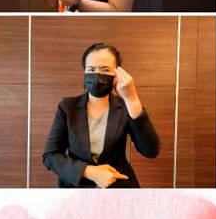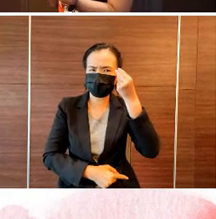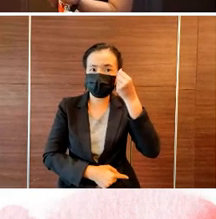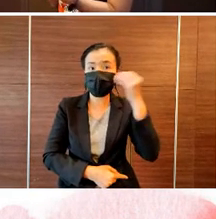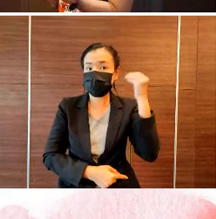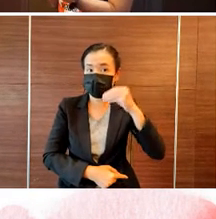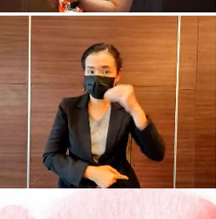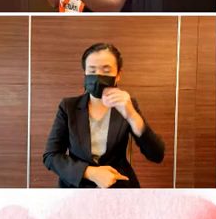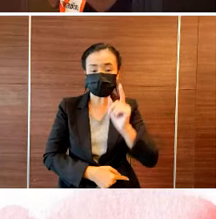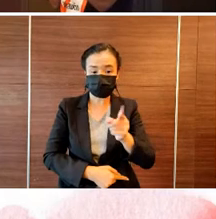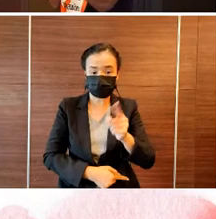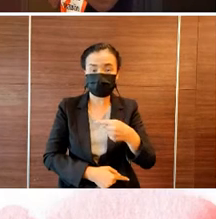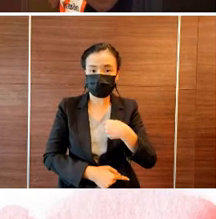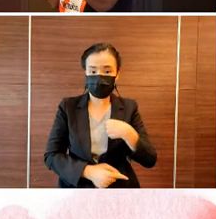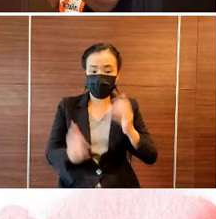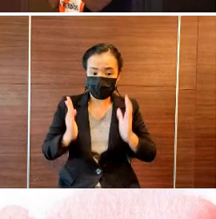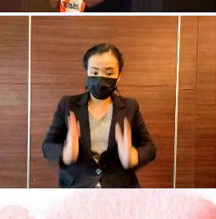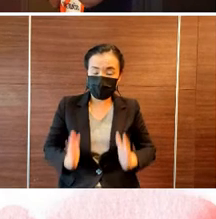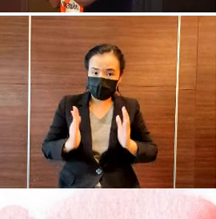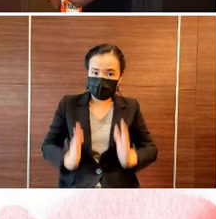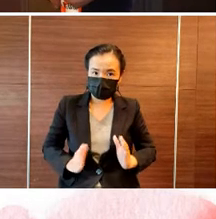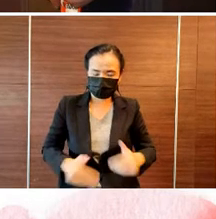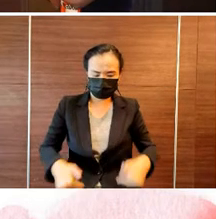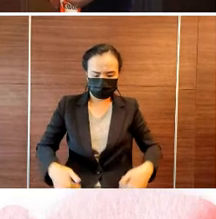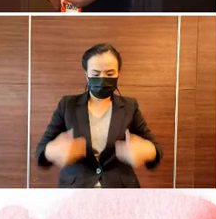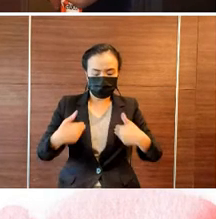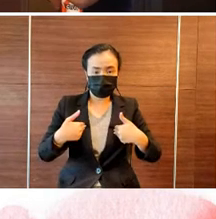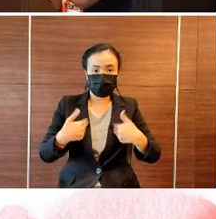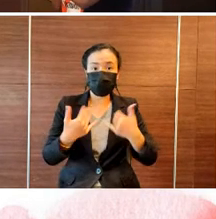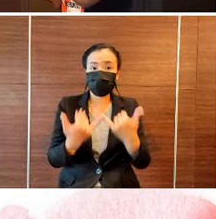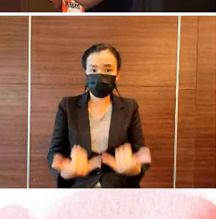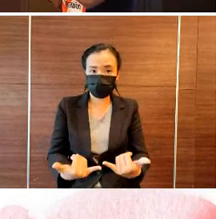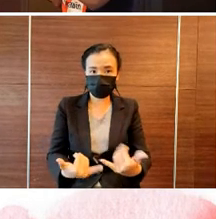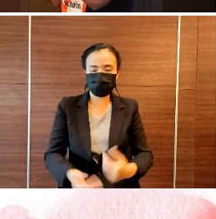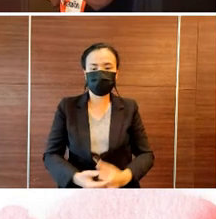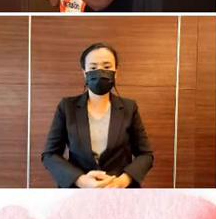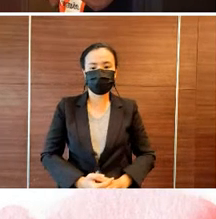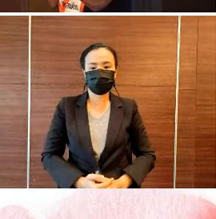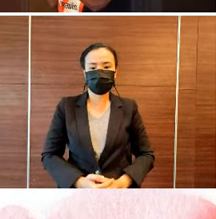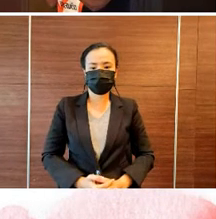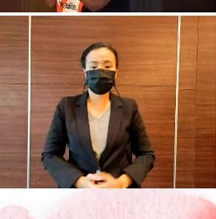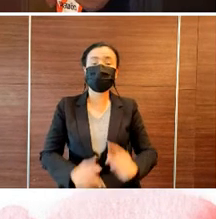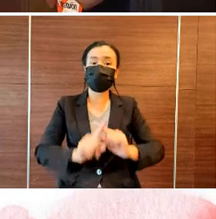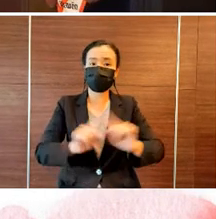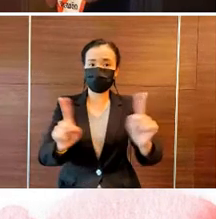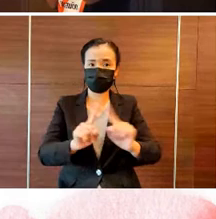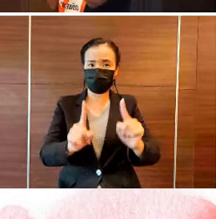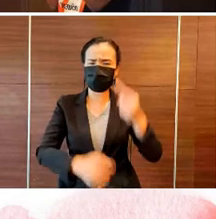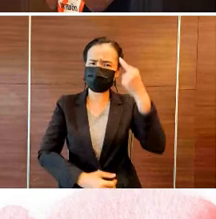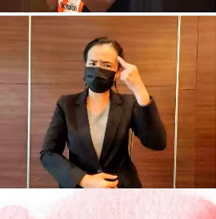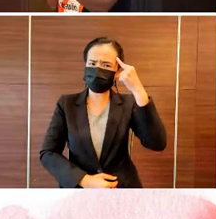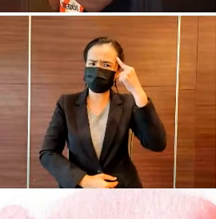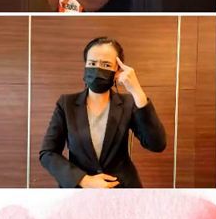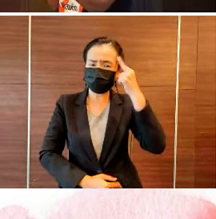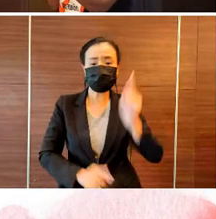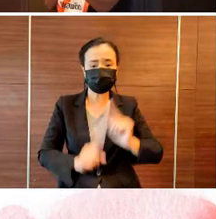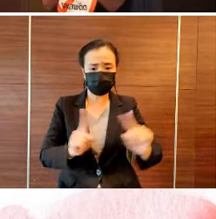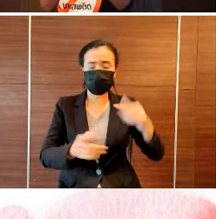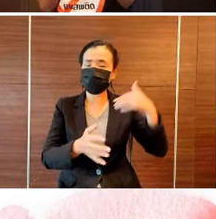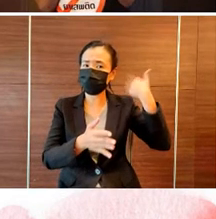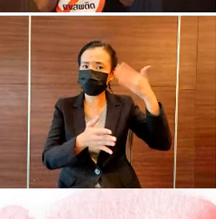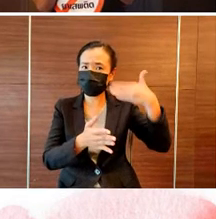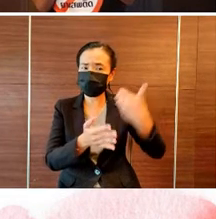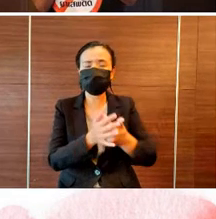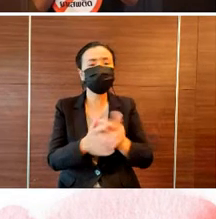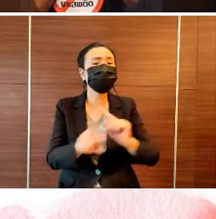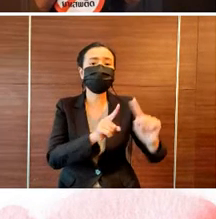คะว่าจริงๆแล้วนั่นคือมนุษย์เนาะการที่ชีวิตเขาเป็นแบบนี้ในตอนนี้มันไม่เหมือนกันการตัดสินใจของเขาไม่เหมือนกันมีที่มาที่ไปทั้